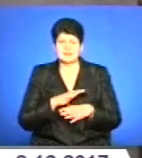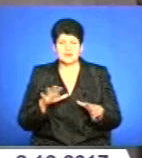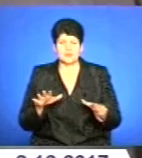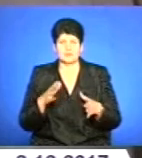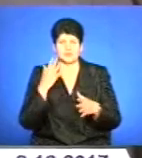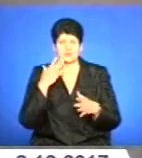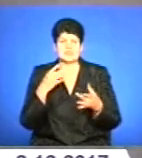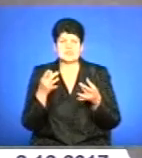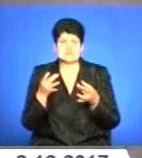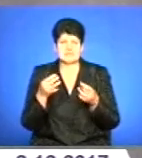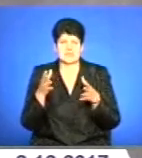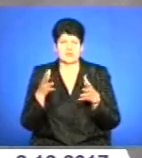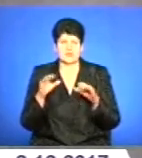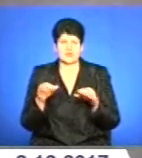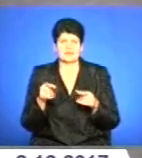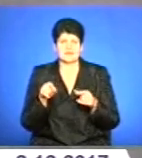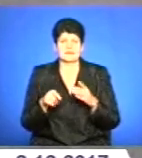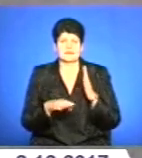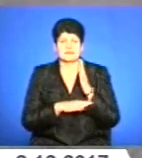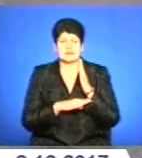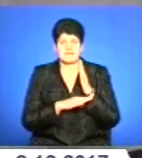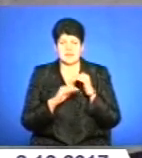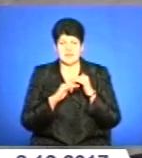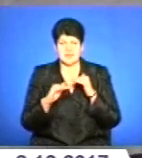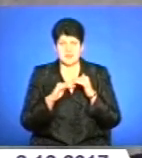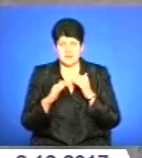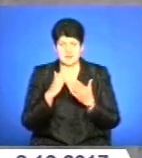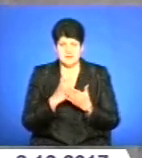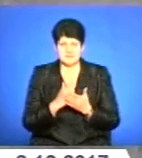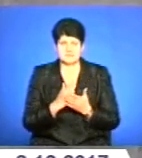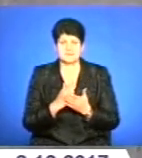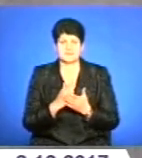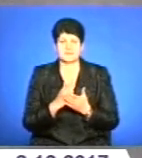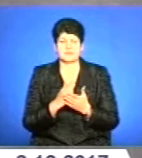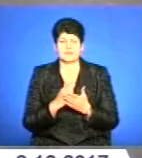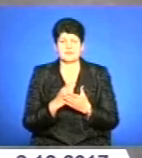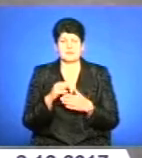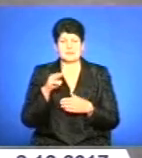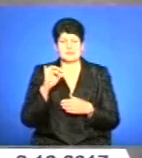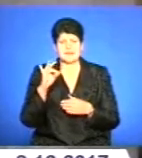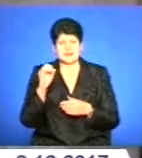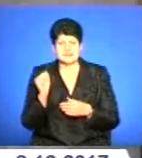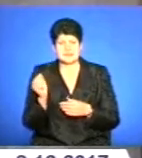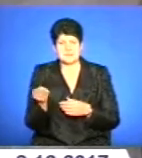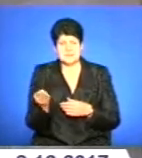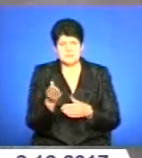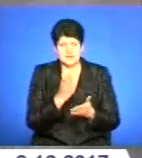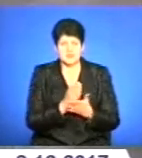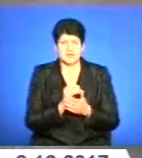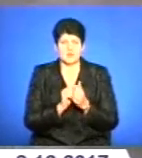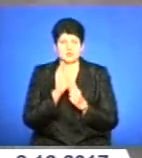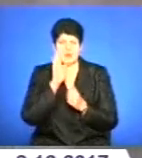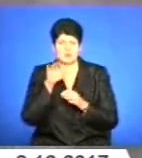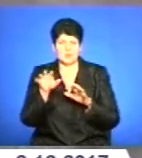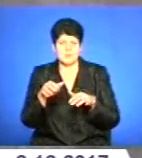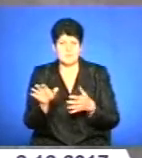взагалі їх не випускаємо. Дерев'яна підлога в них спочатку лежить, а потім ми постійно або тирсу, солому підсипаємо. Кожен ранок я прибираю в